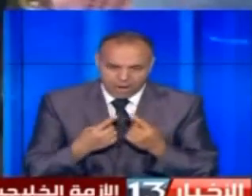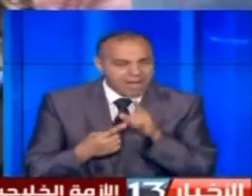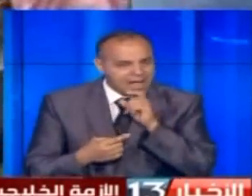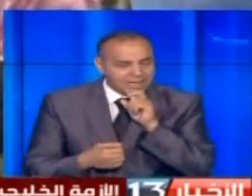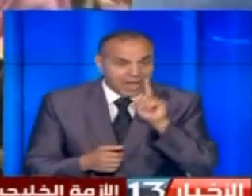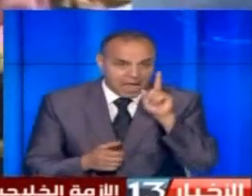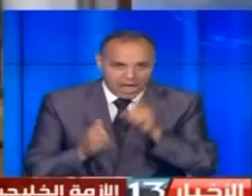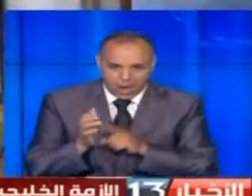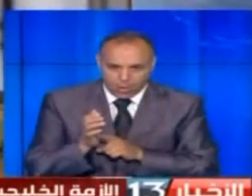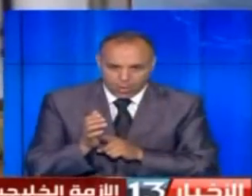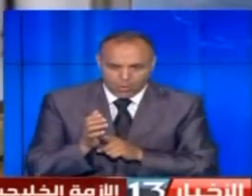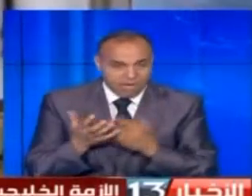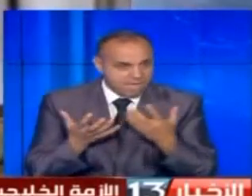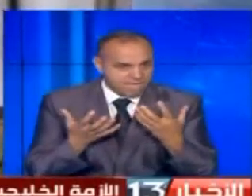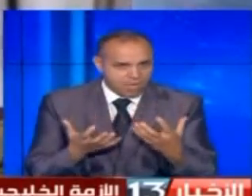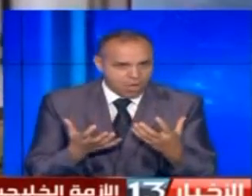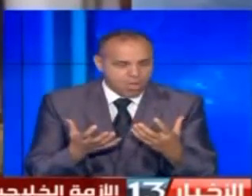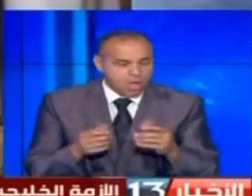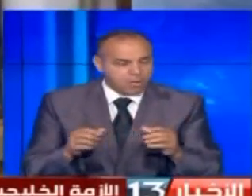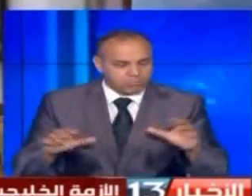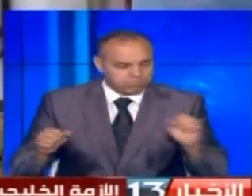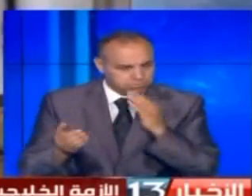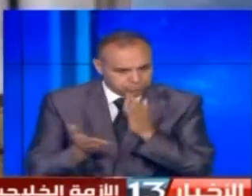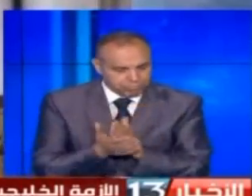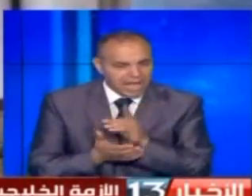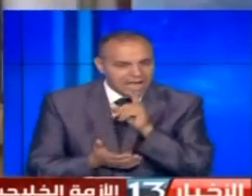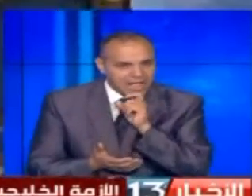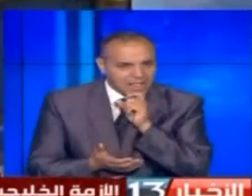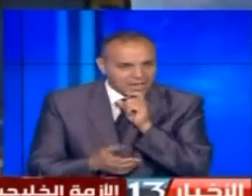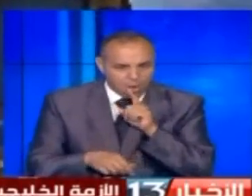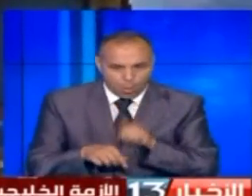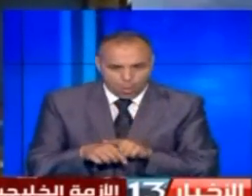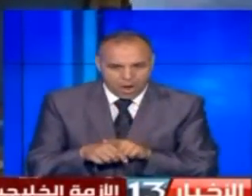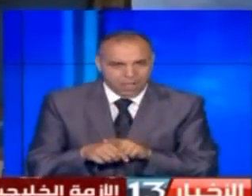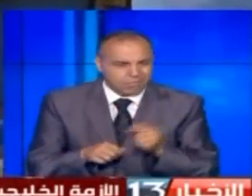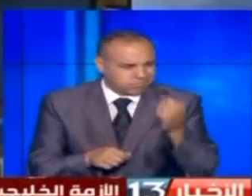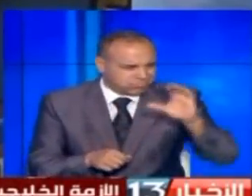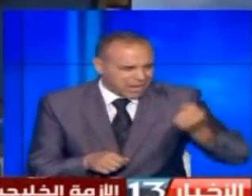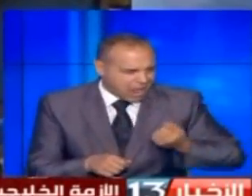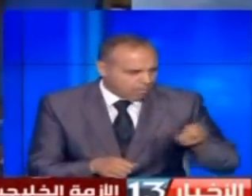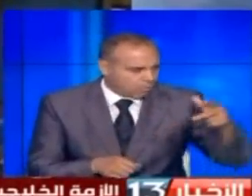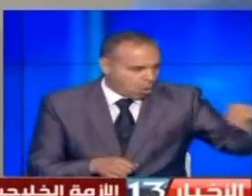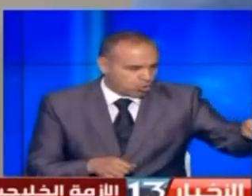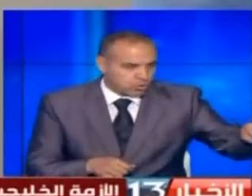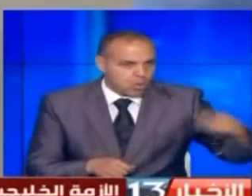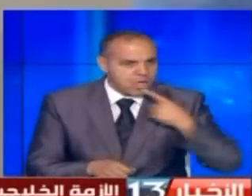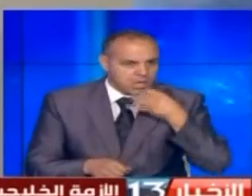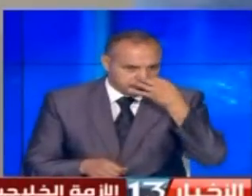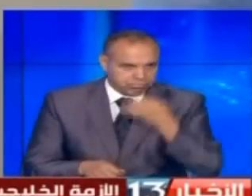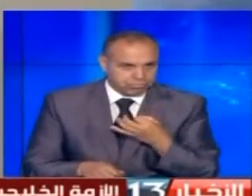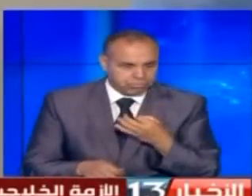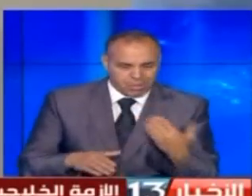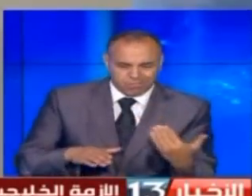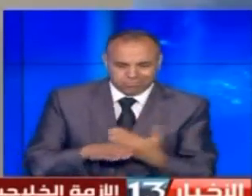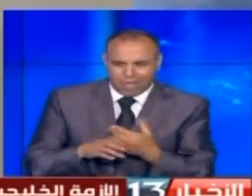قطر بشرط وجود رغبة عملية وصادقة لقطر في وقف تمويل ودعم الإرهاب والالتزام بعدم